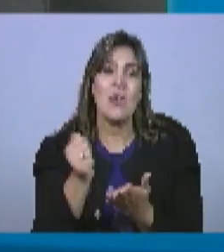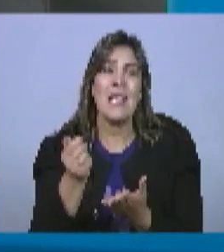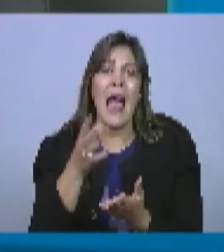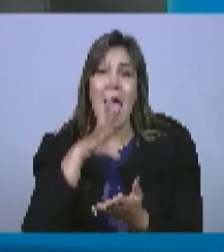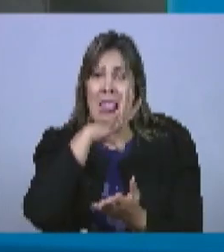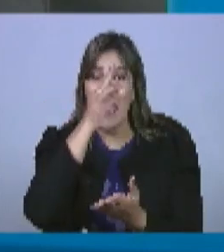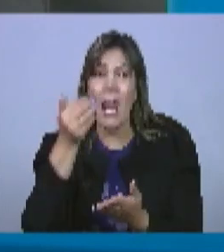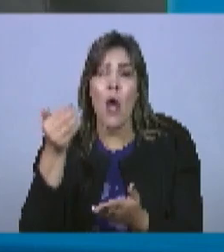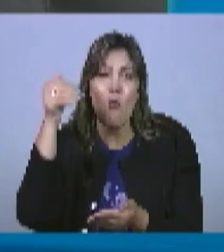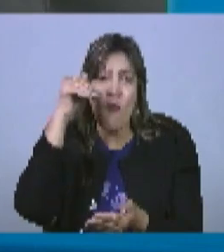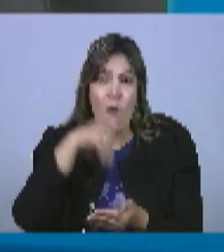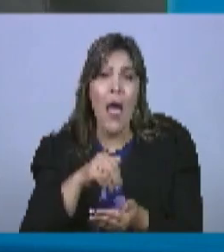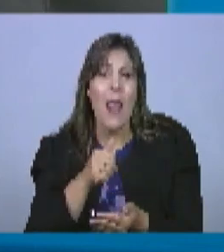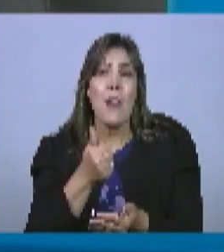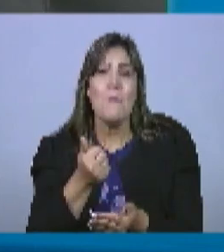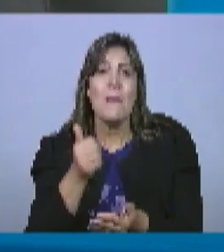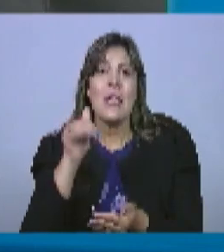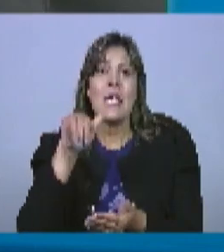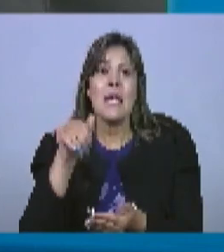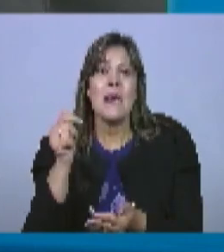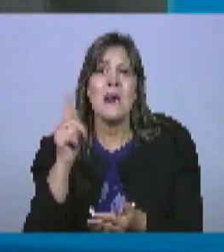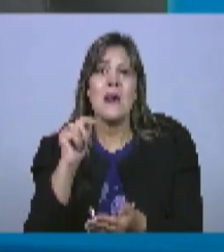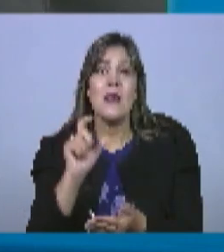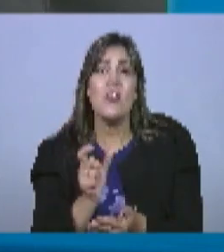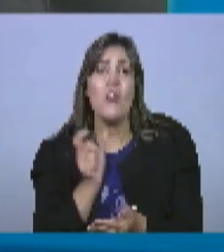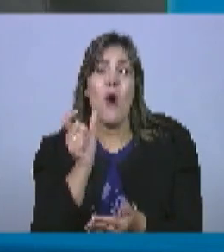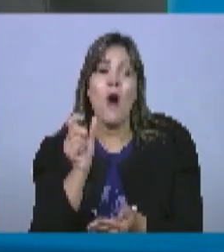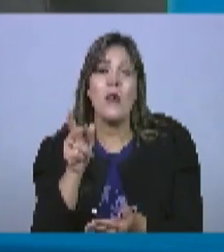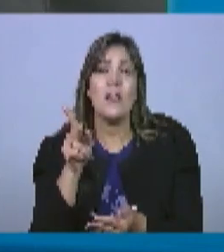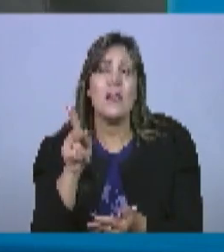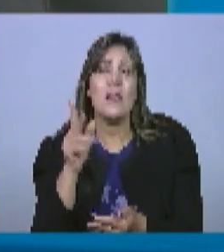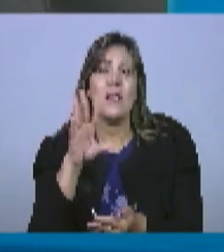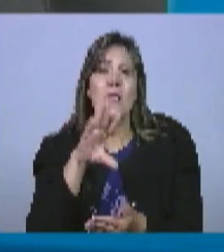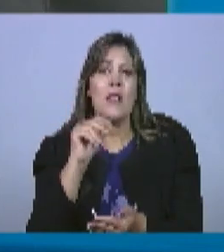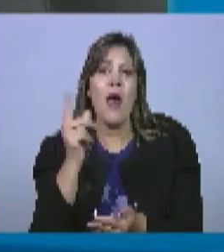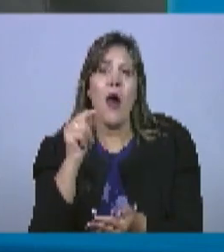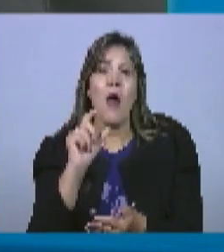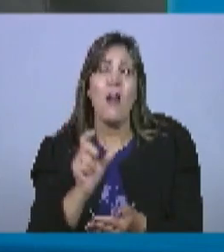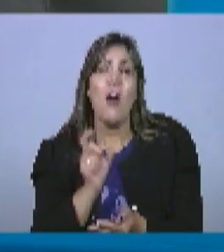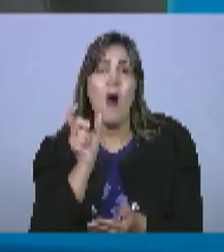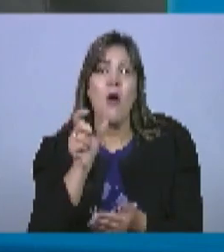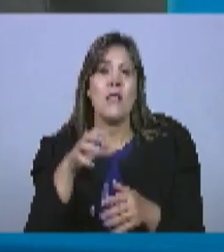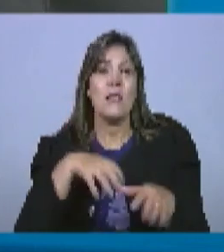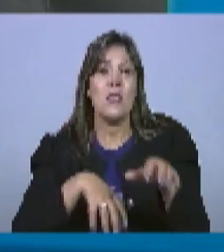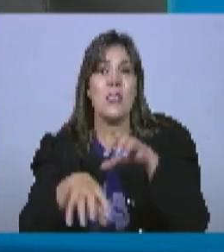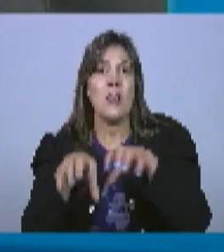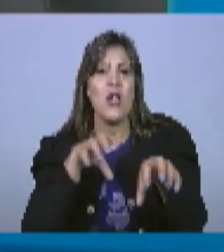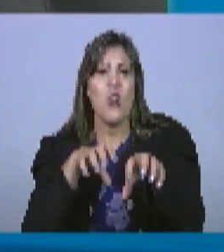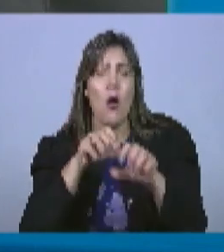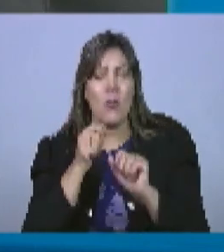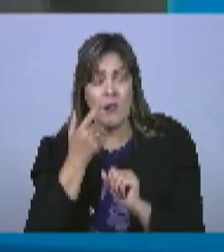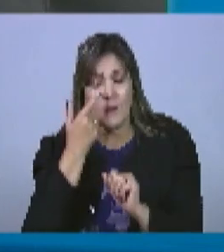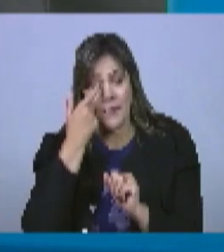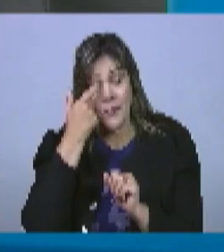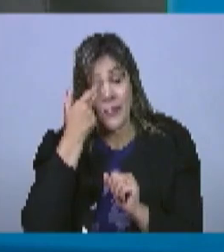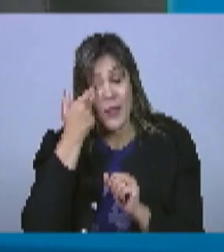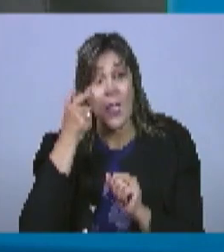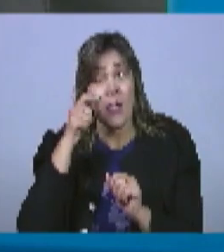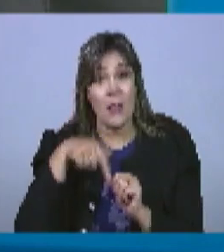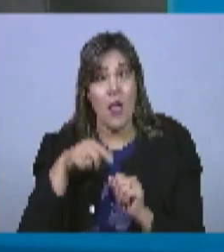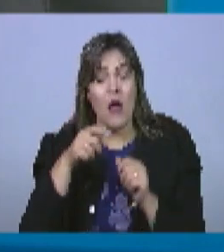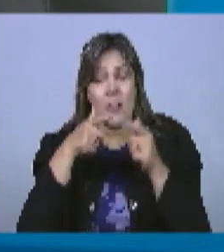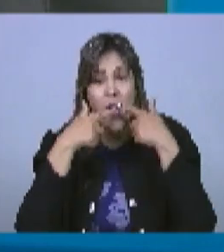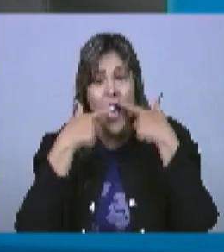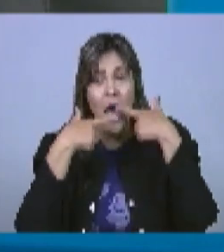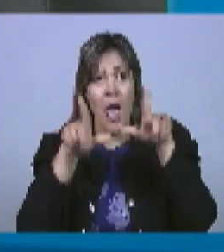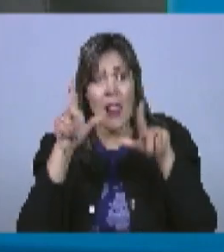طهران طبعا رساله خطيره وهنتكلم عنها دلوقتي النهارده مثلا اعلنت اسرائيل عن